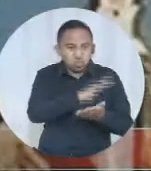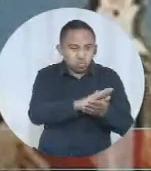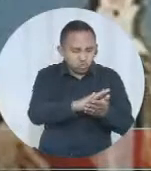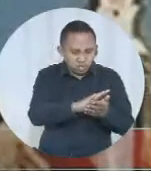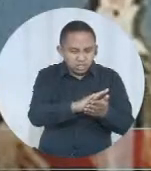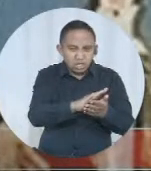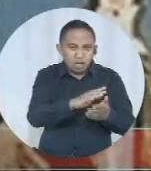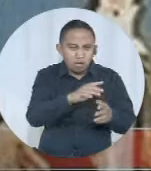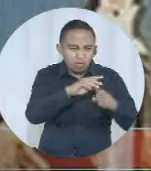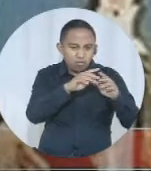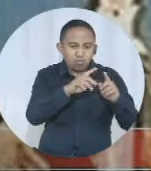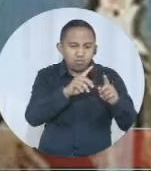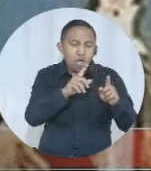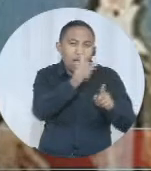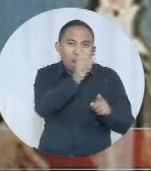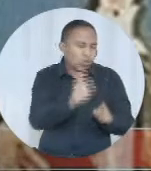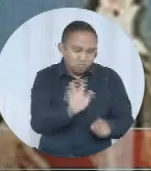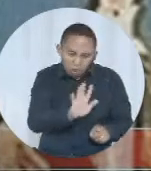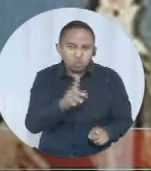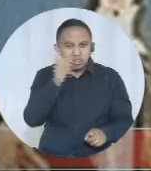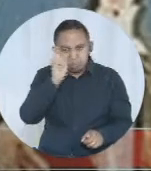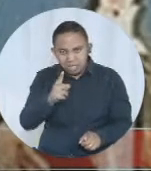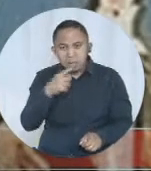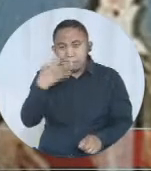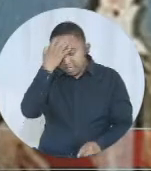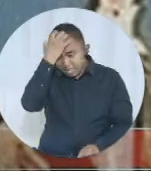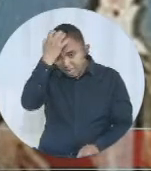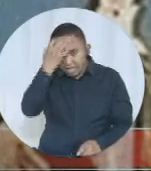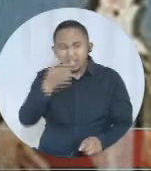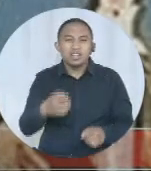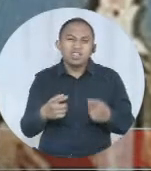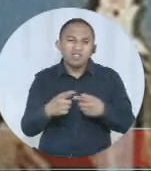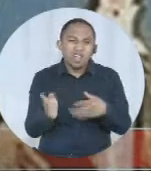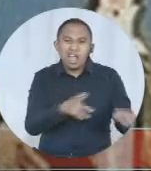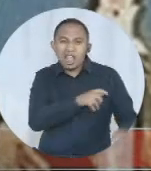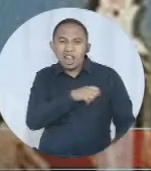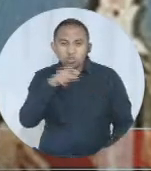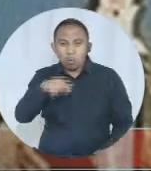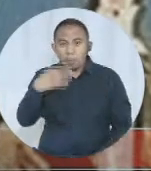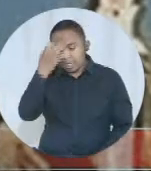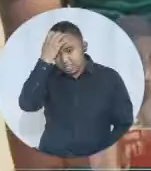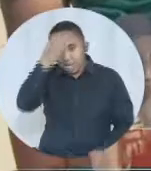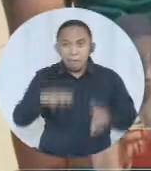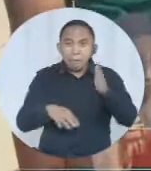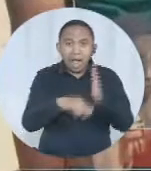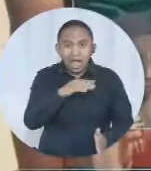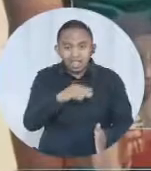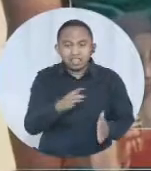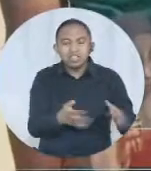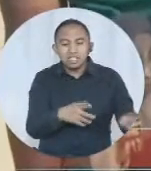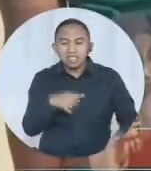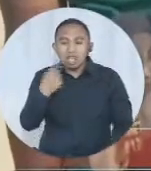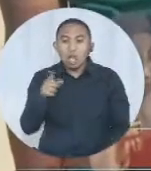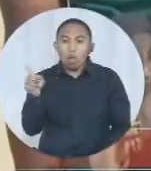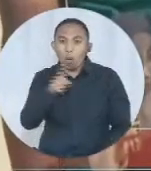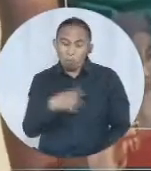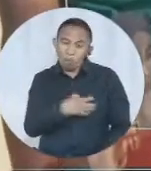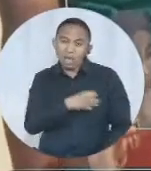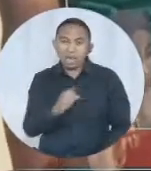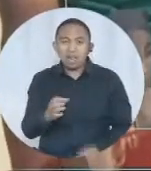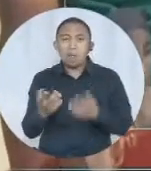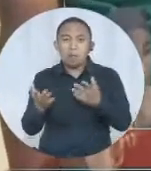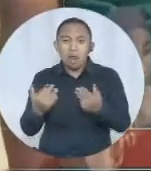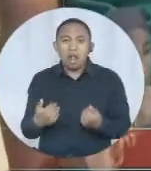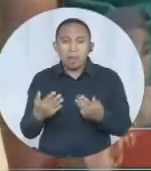mpanjaka. Afara tatoy amin'izay anefa fa tsy eo ty mpanjaka. Zay ny mpagnarivo avao mpanankarena manana omby maro